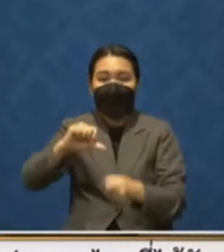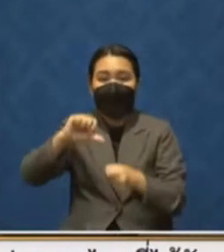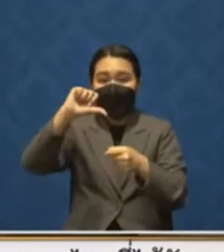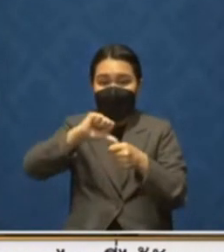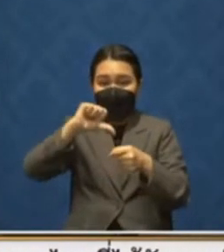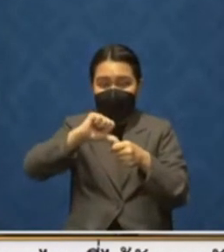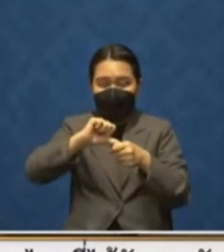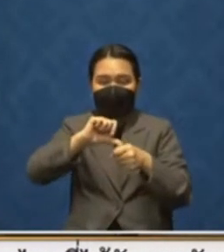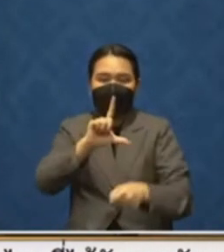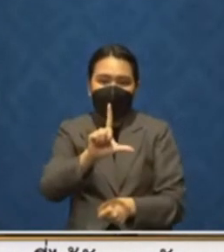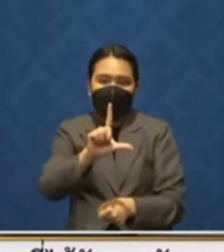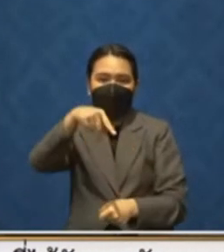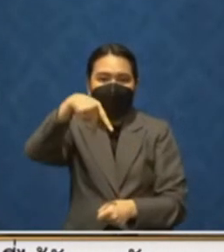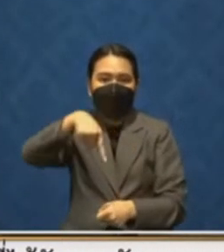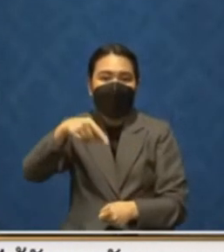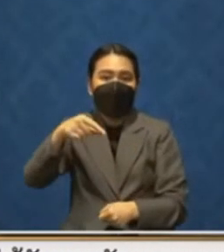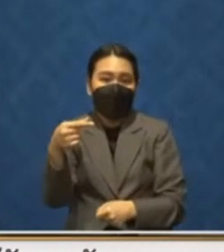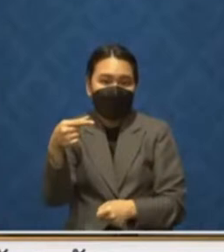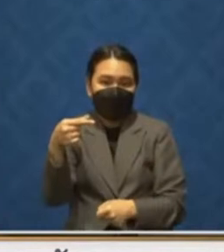4กับ